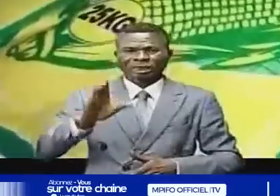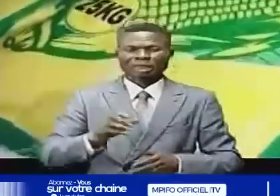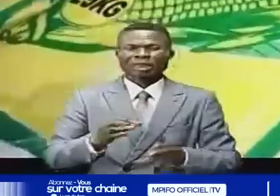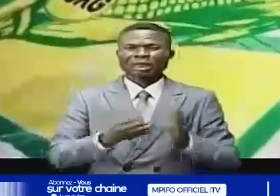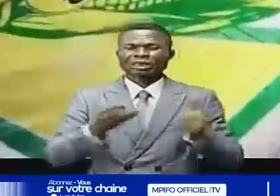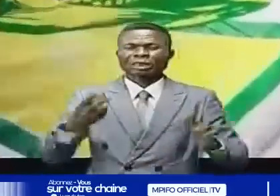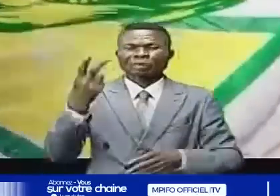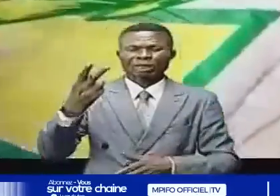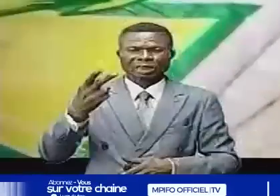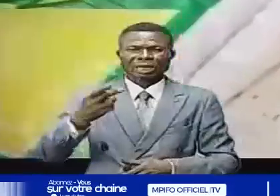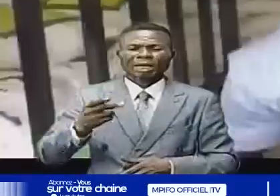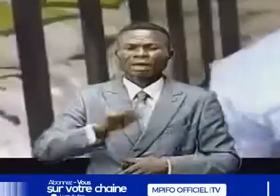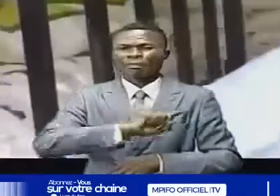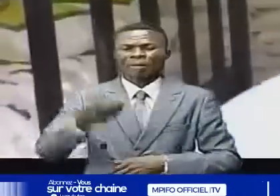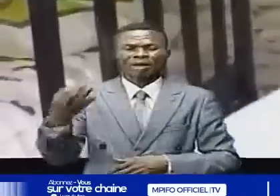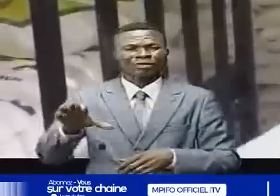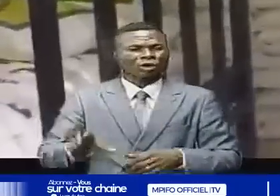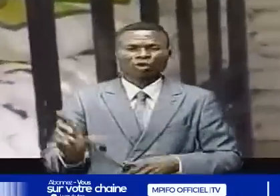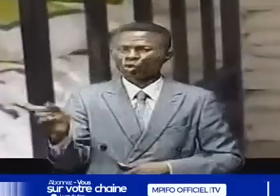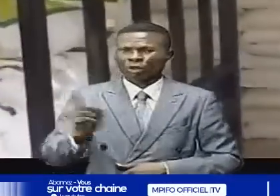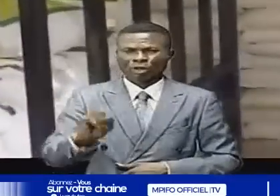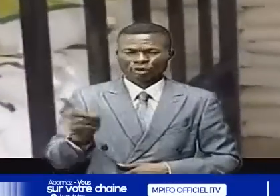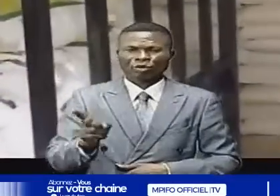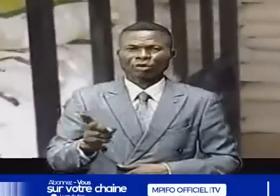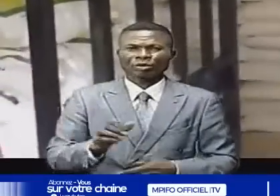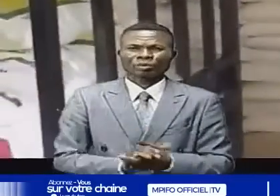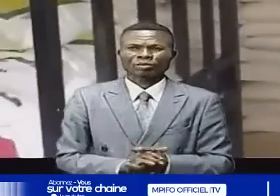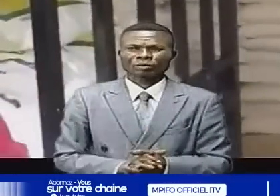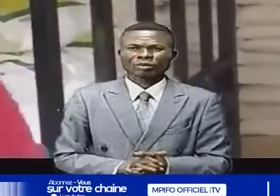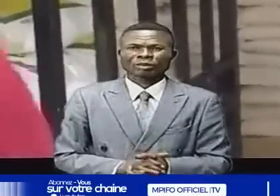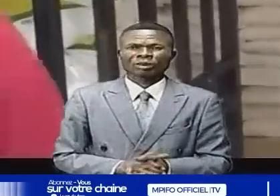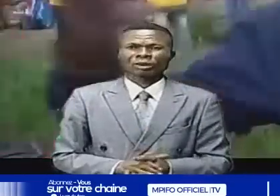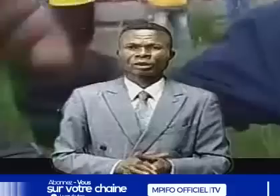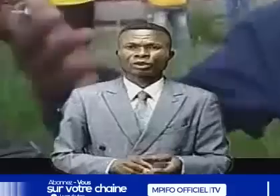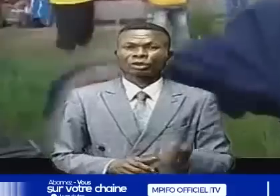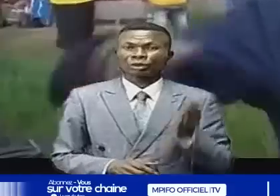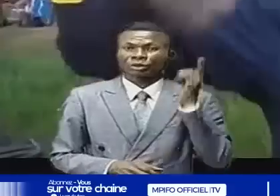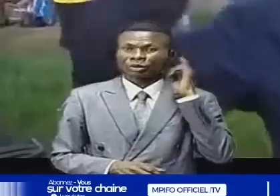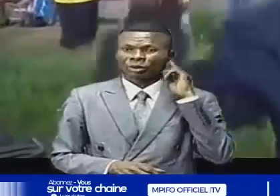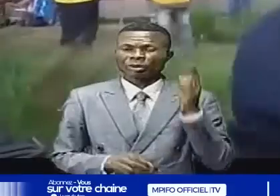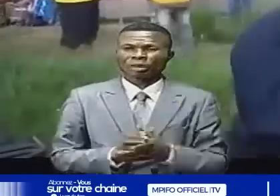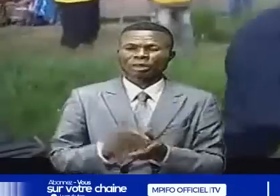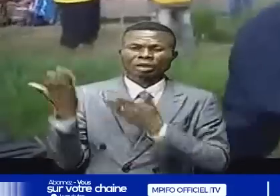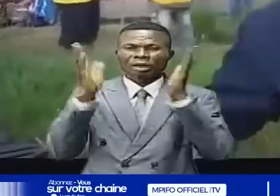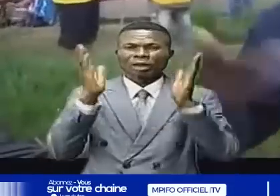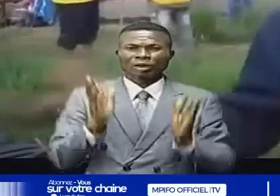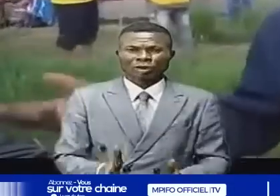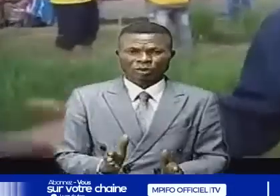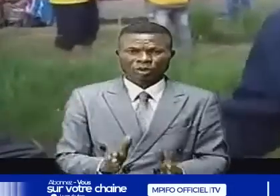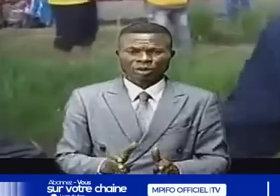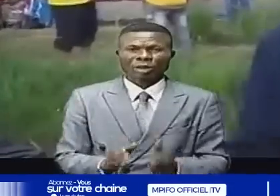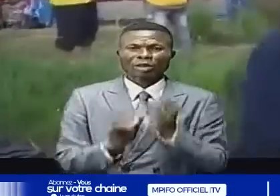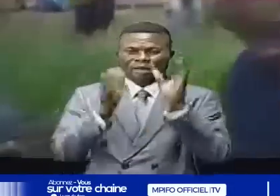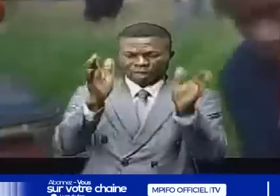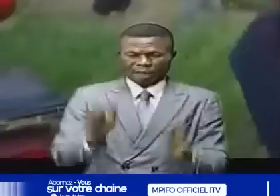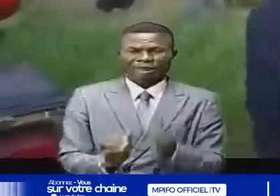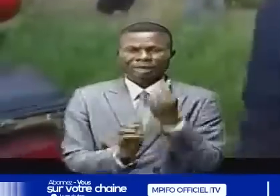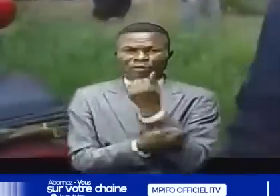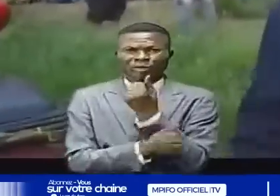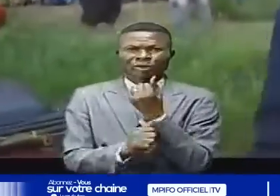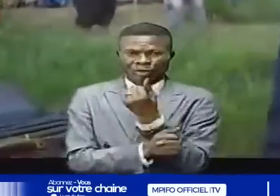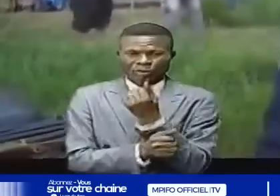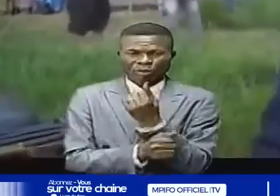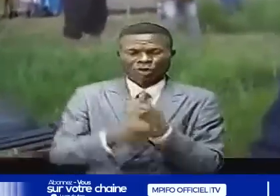francs sur le marché. Aujourd'hui, c'était le lancement de la vente. Venez demain, les commerçants vendeurs de farine auront honte. Ils nous ont